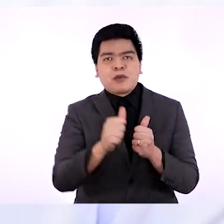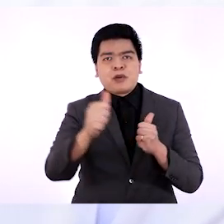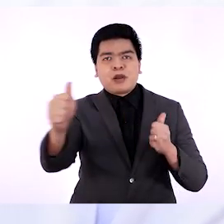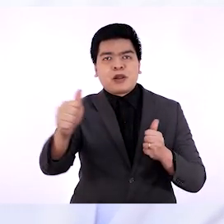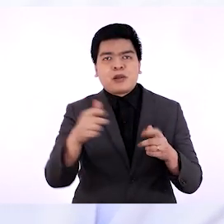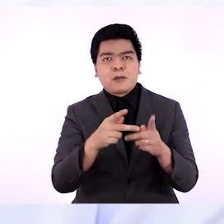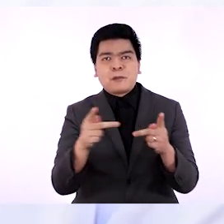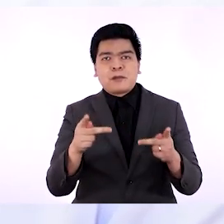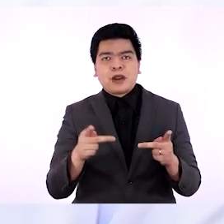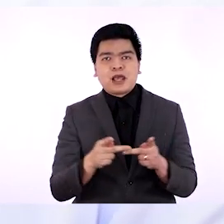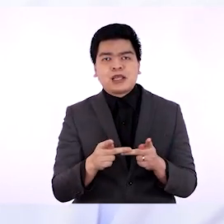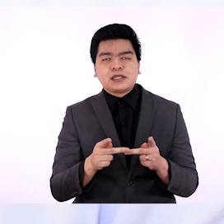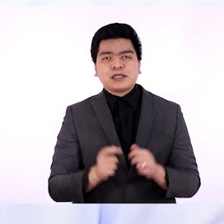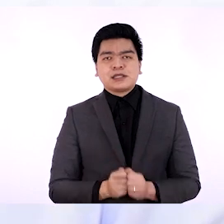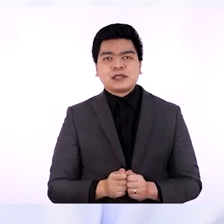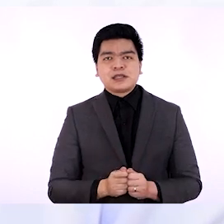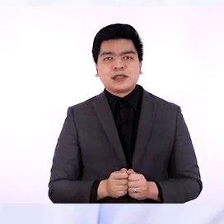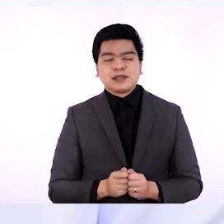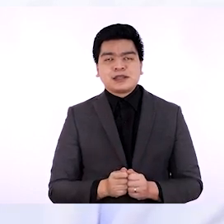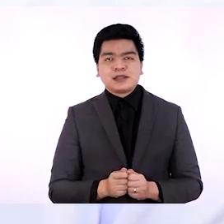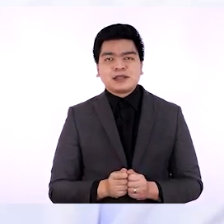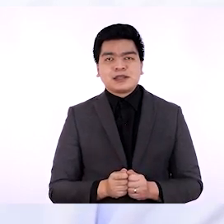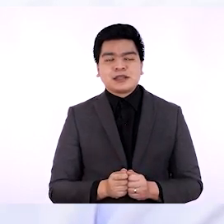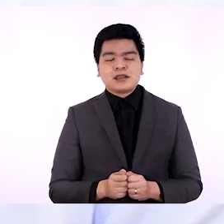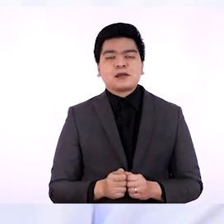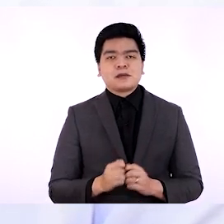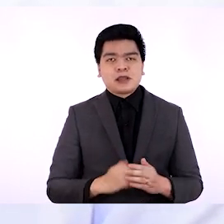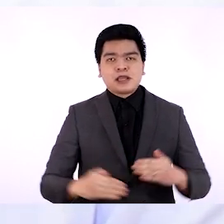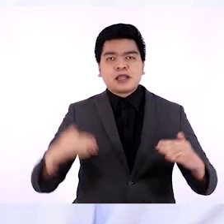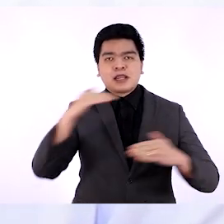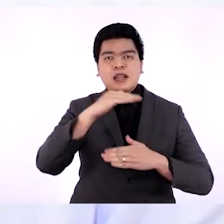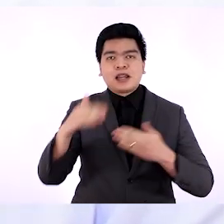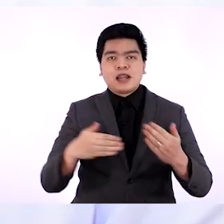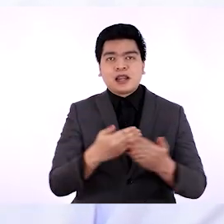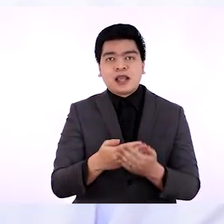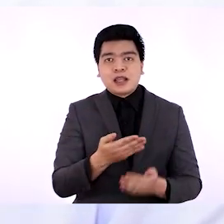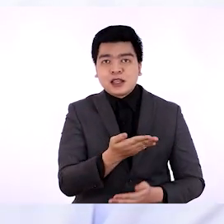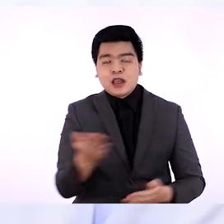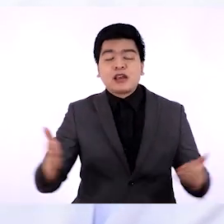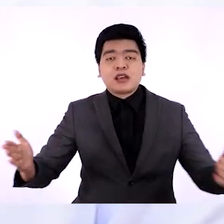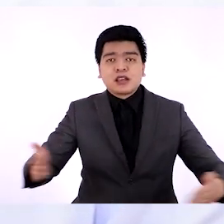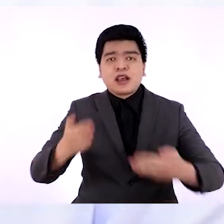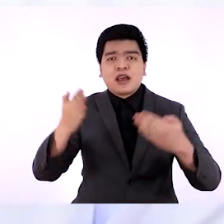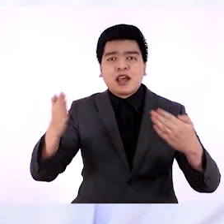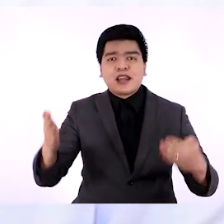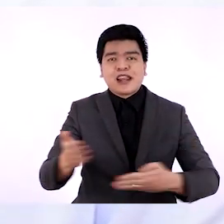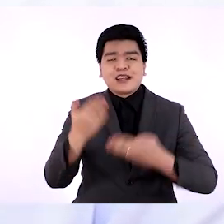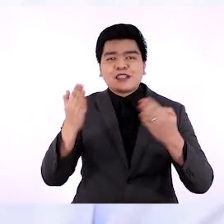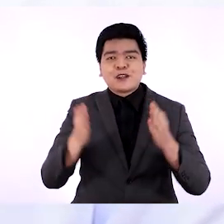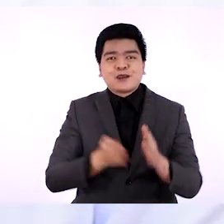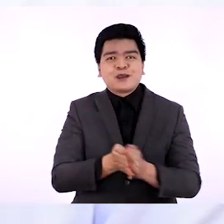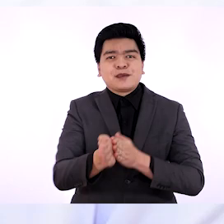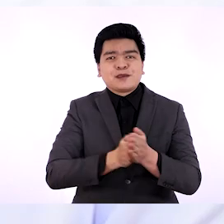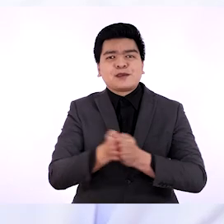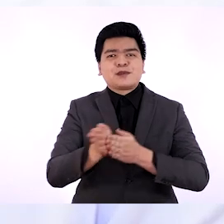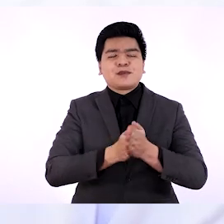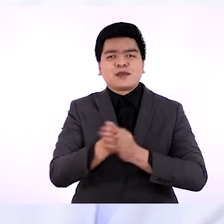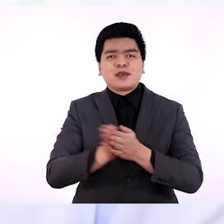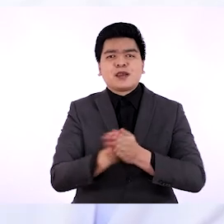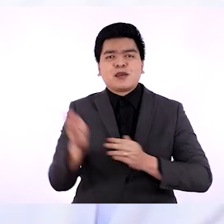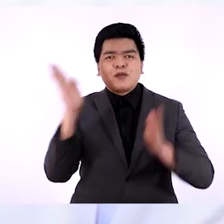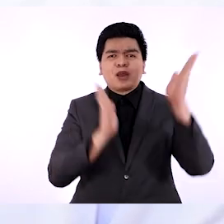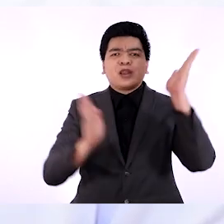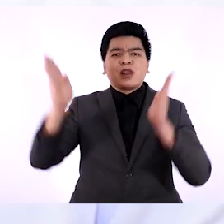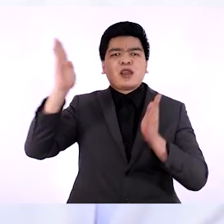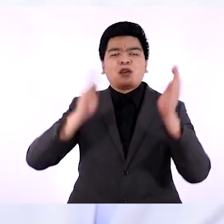dako. Higit po sa lahat ay maakay ang lahat sa kasiglahan ng paglilingkod